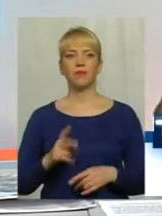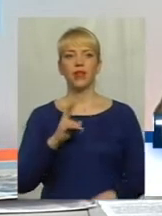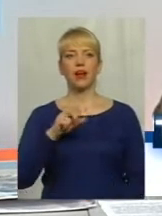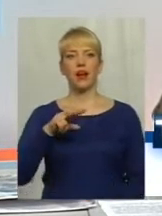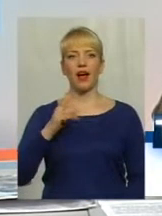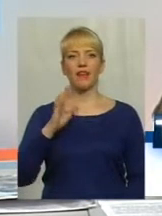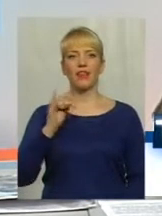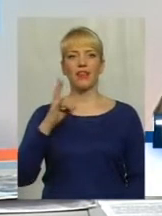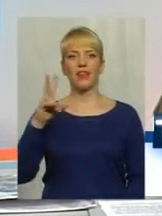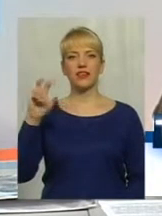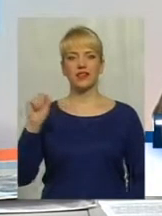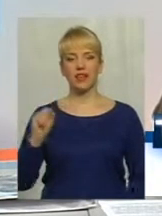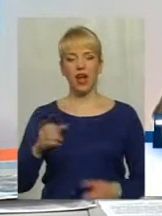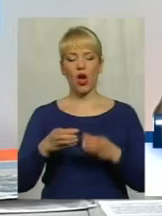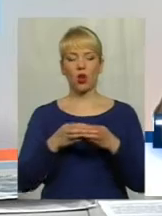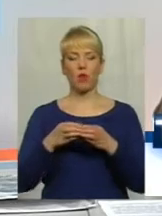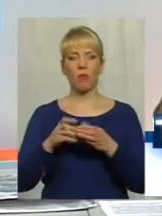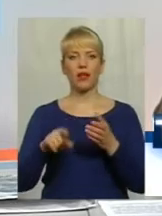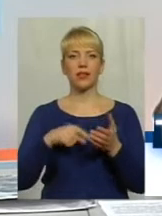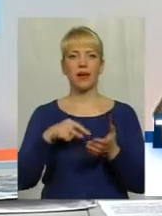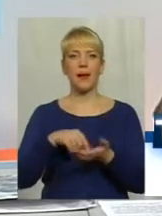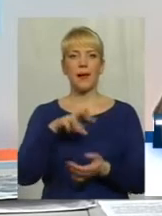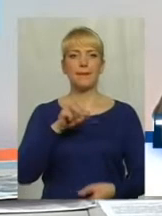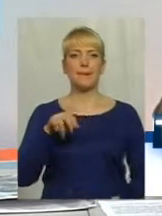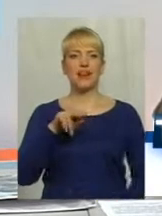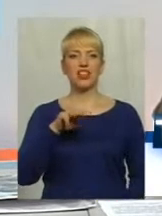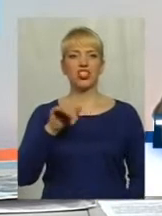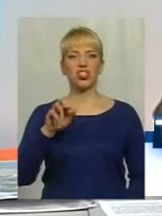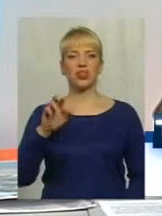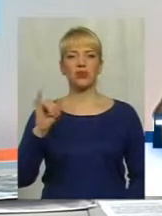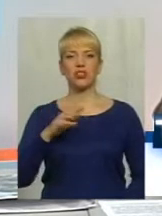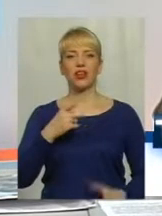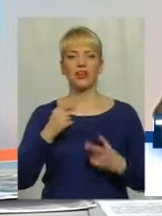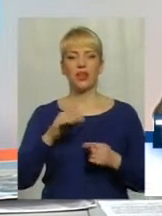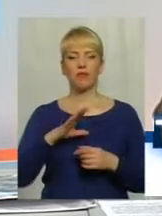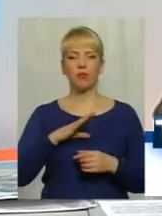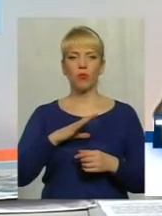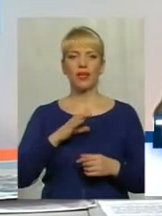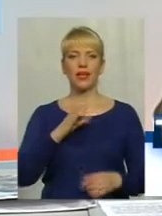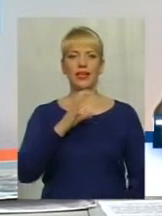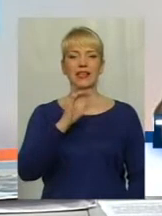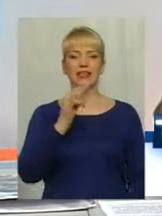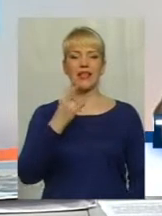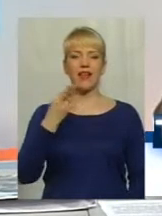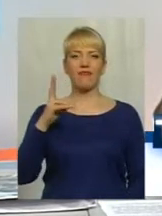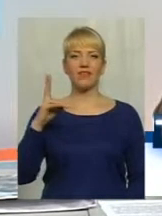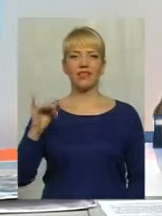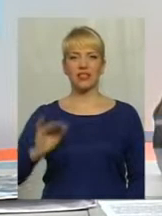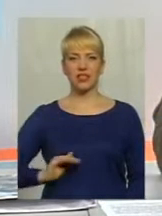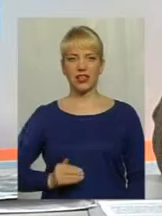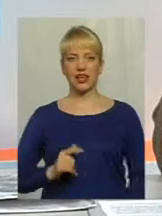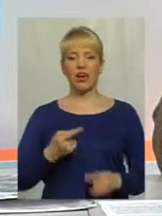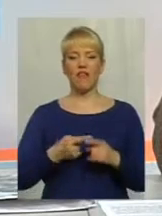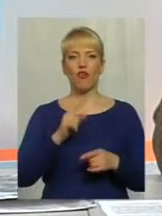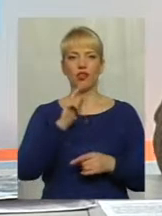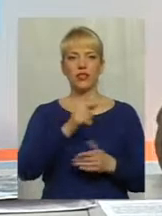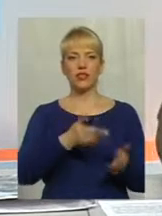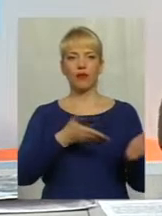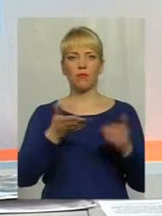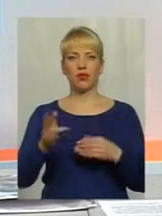громада в Меджибожі, де були Синявські, магнати Синявські. Саме вони і запросили священика